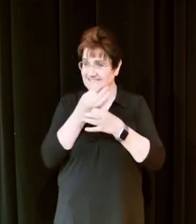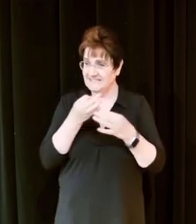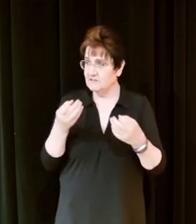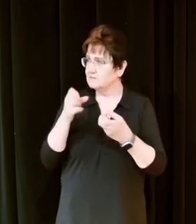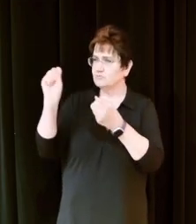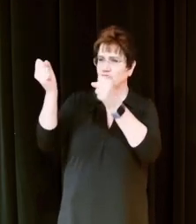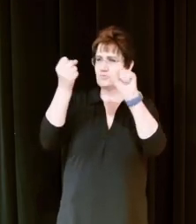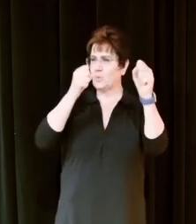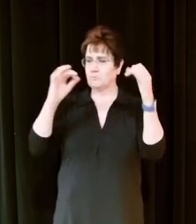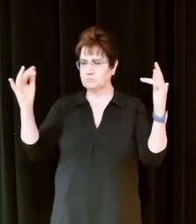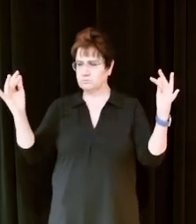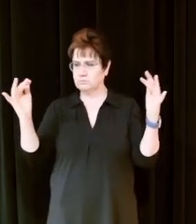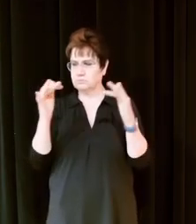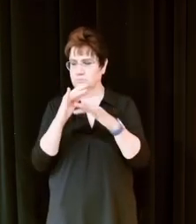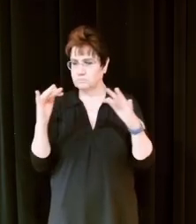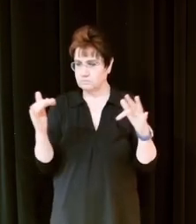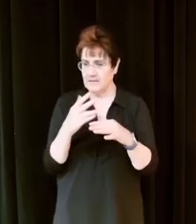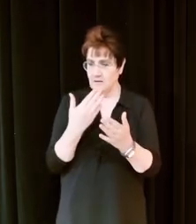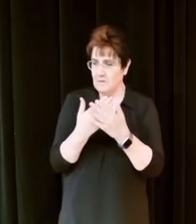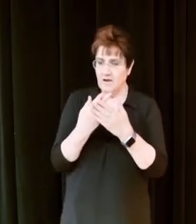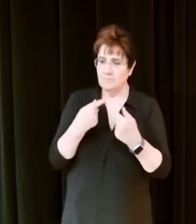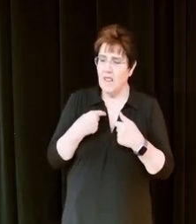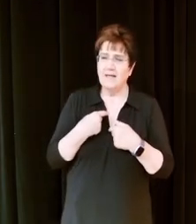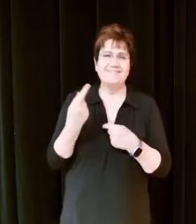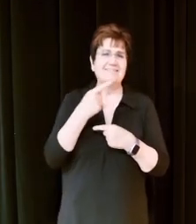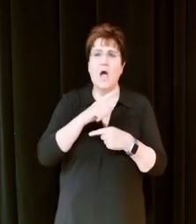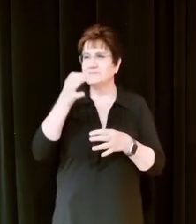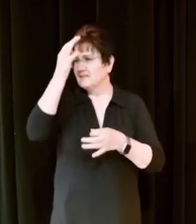der braust. Wenn erschöpft von 1000 Gedanken,